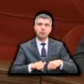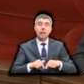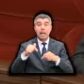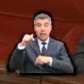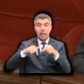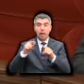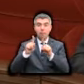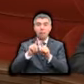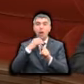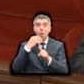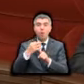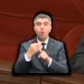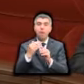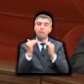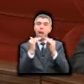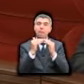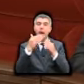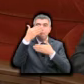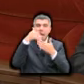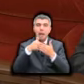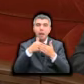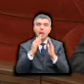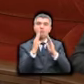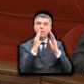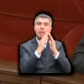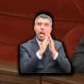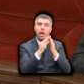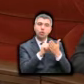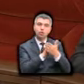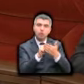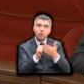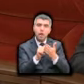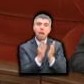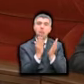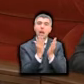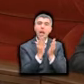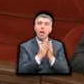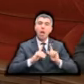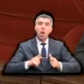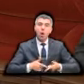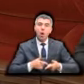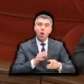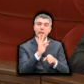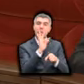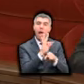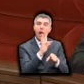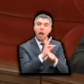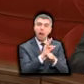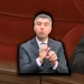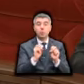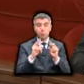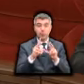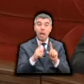السكن الاجتماعي كباقي المغاربة، المهاجرين لهم الحق في الولوج إلى المدرسة كباقي المغاربة، المهاجرين لهم الحق لوضعية